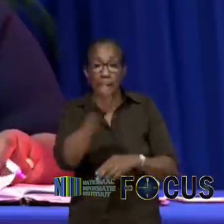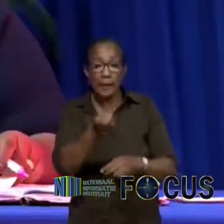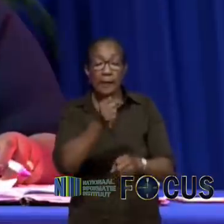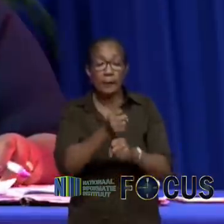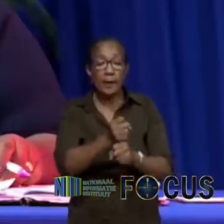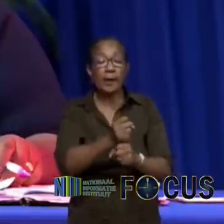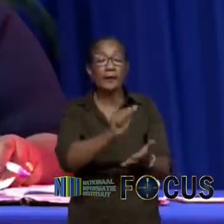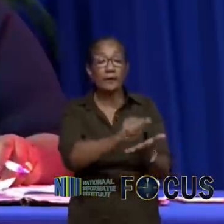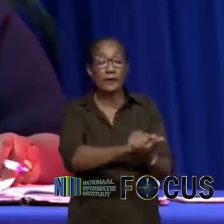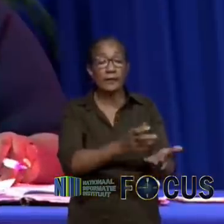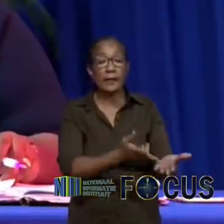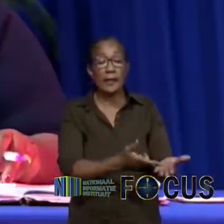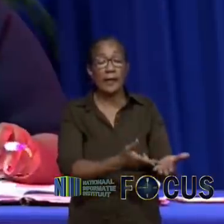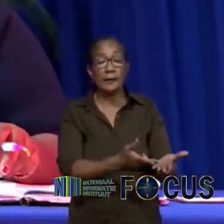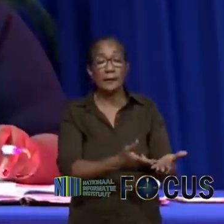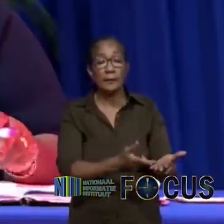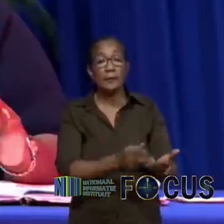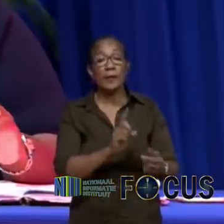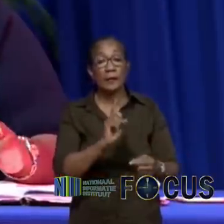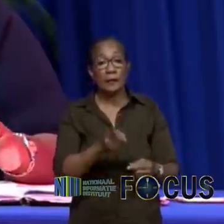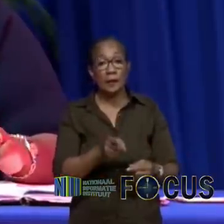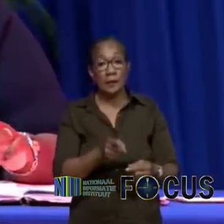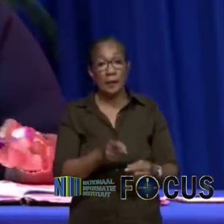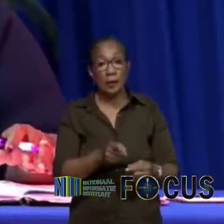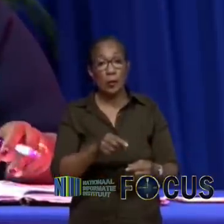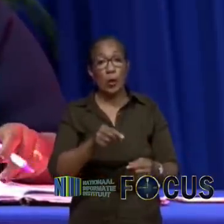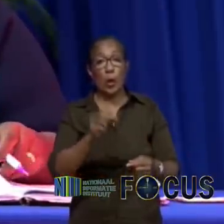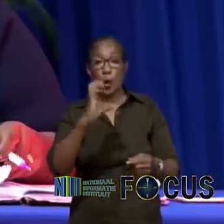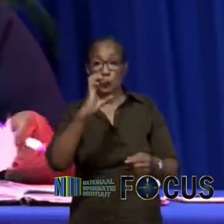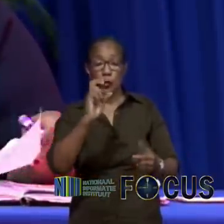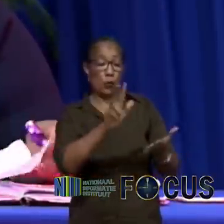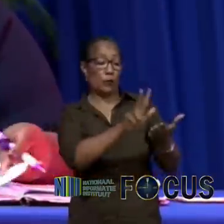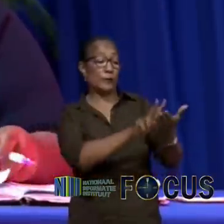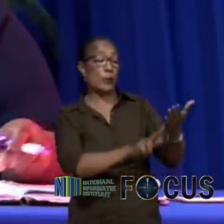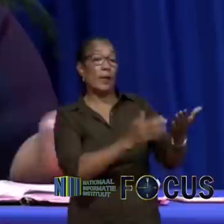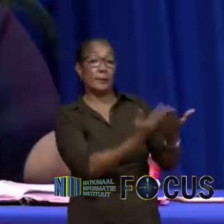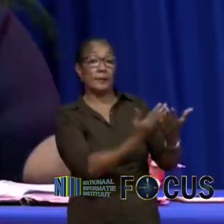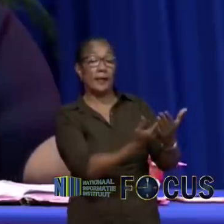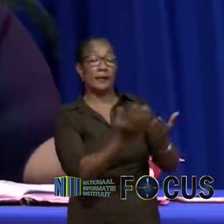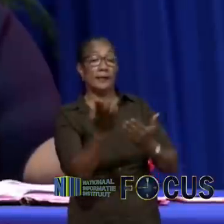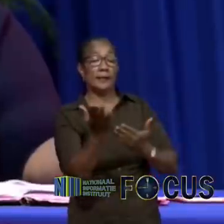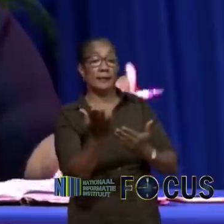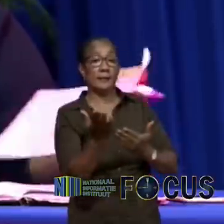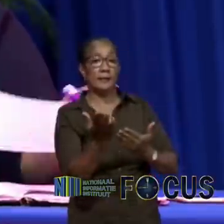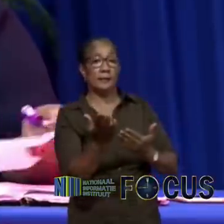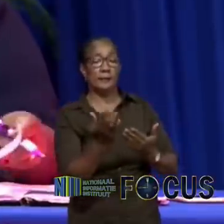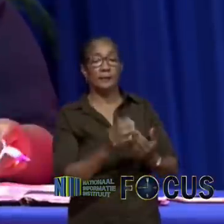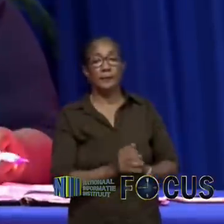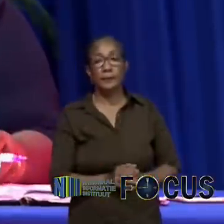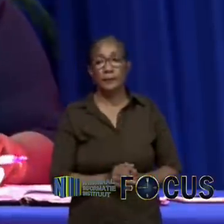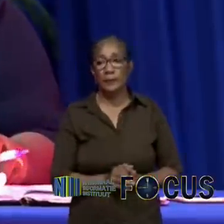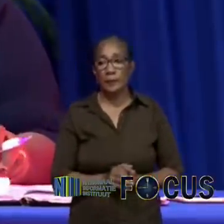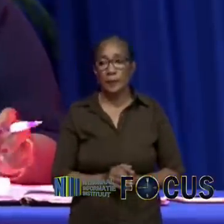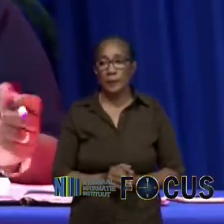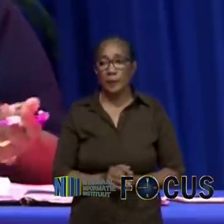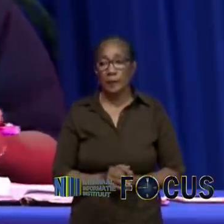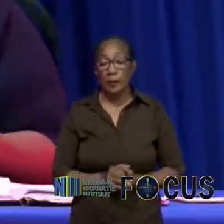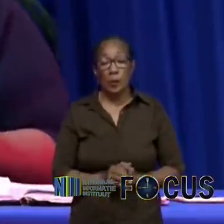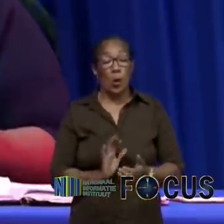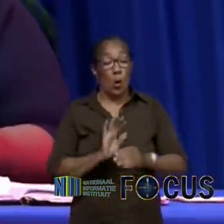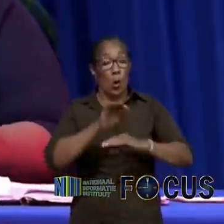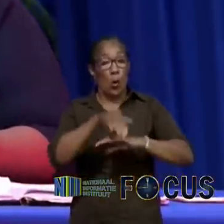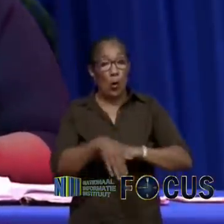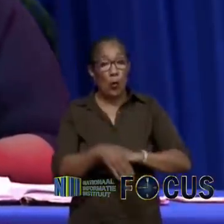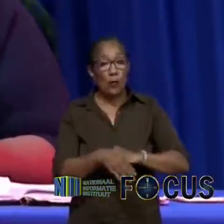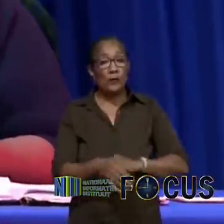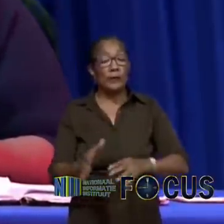bekendmaking vastgelegd die reeds op de COVID-website beschikbaar is gesteld. Met